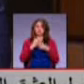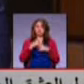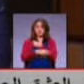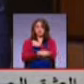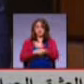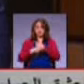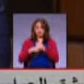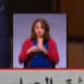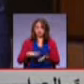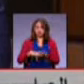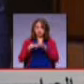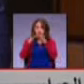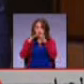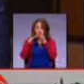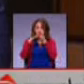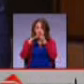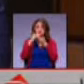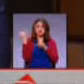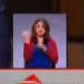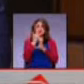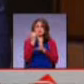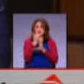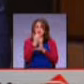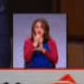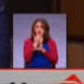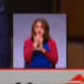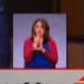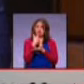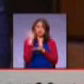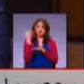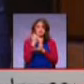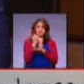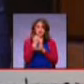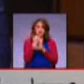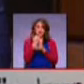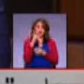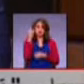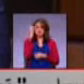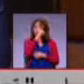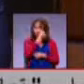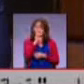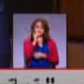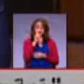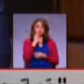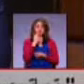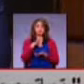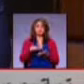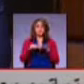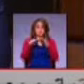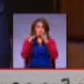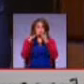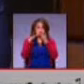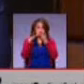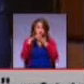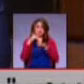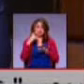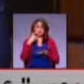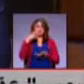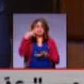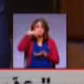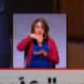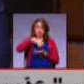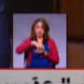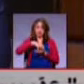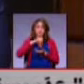البسطاء. وعلى فكرة الموضوع بسيط جدا جدا جدا، بالظبط زي اللي حصل في قرية كفر الشهاوة